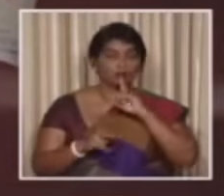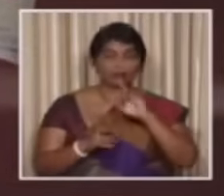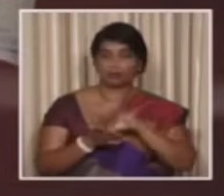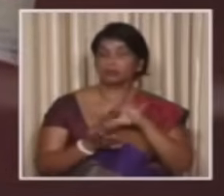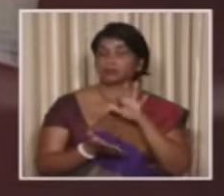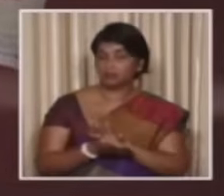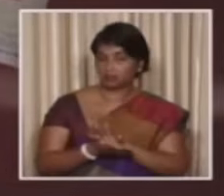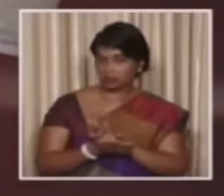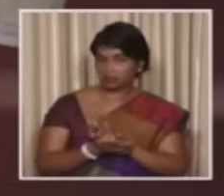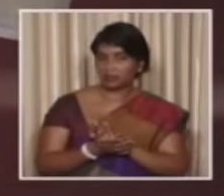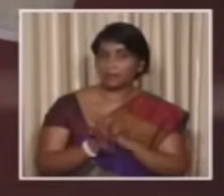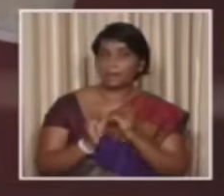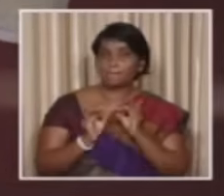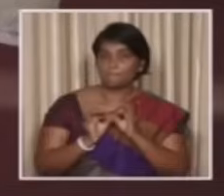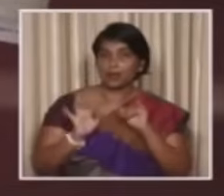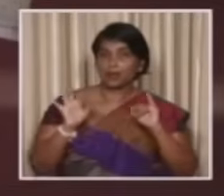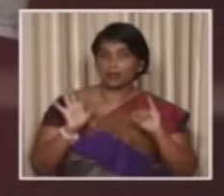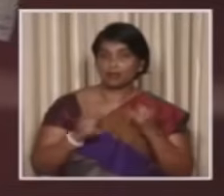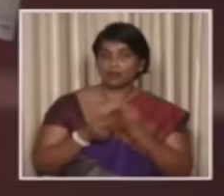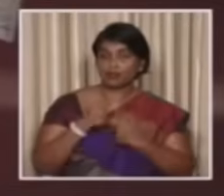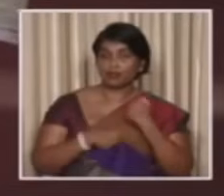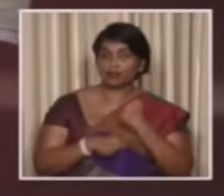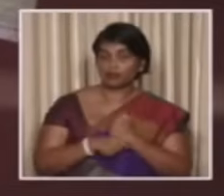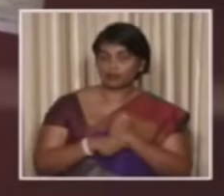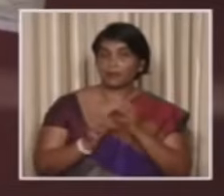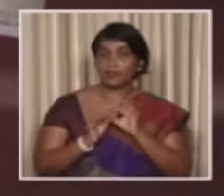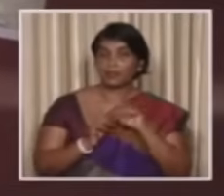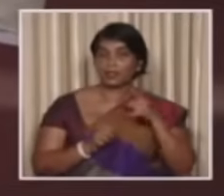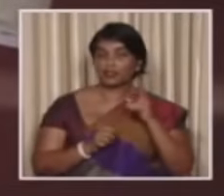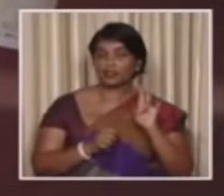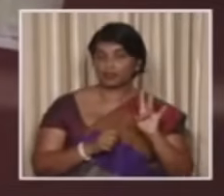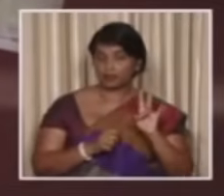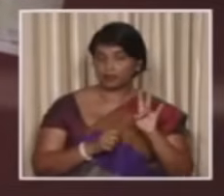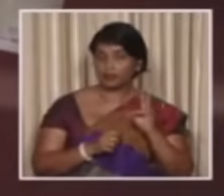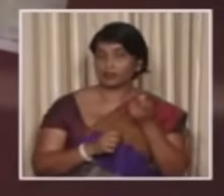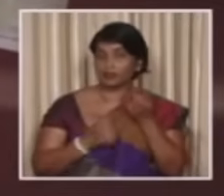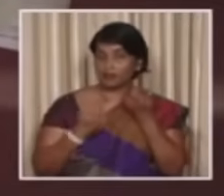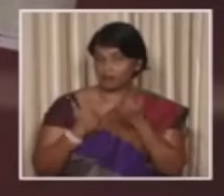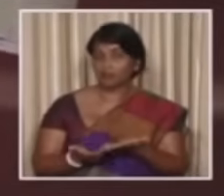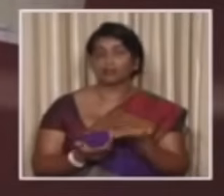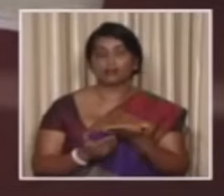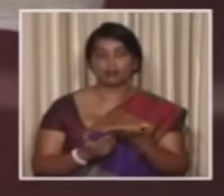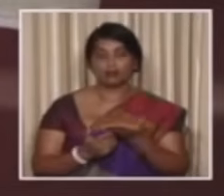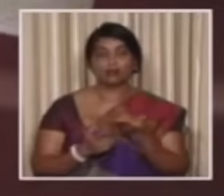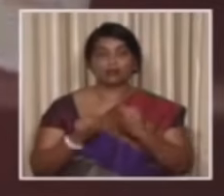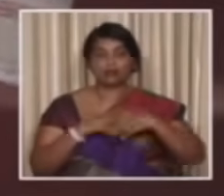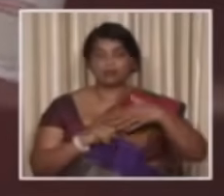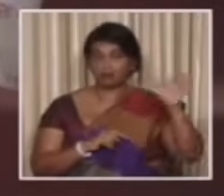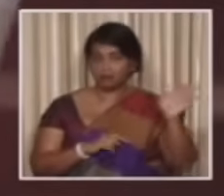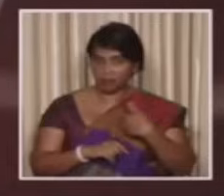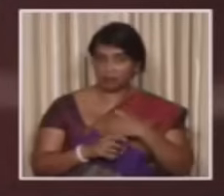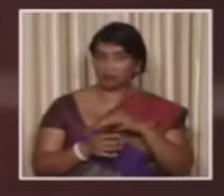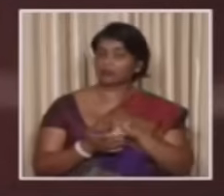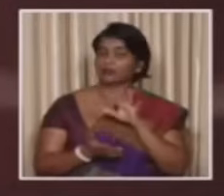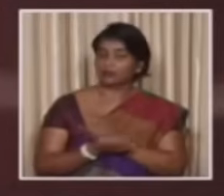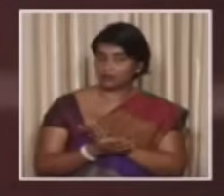කරලා තියෙනවා බිලියන 6කට විකුණන රජයේ වත්කම බිලියන 125ක වත්කම් තියෙද්දි ඒක ආපහු නැවත රජයට ගන්න